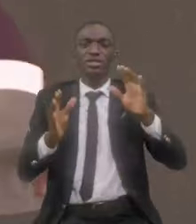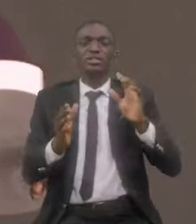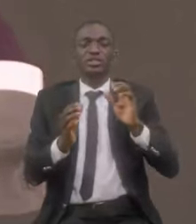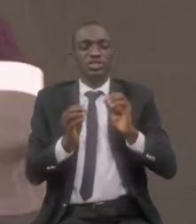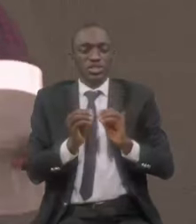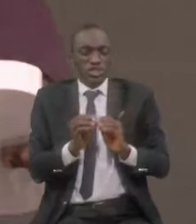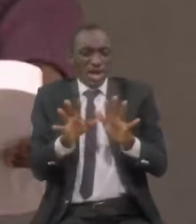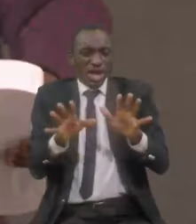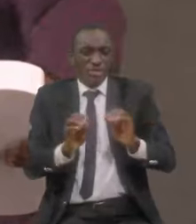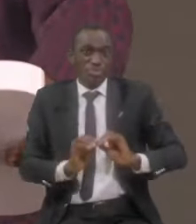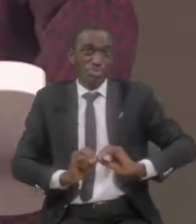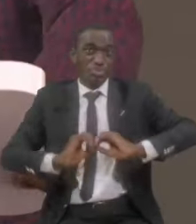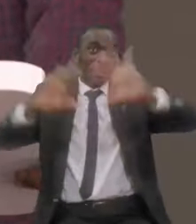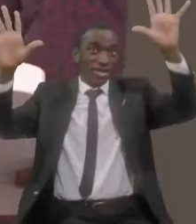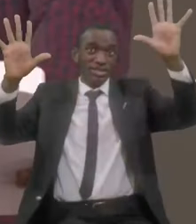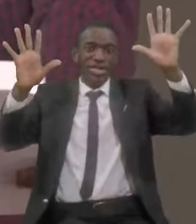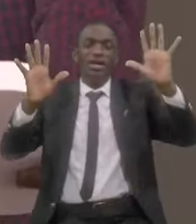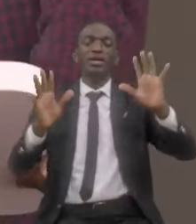brilleront